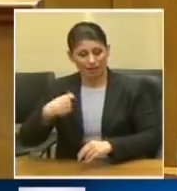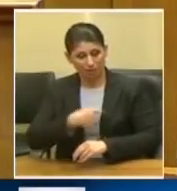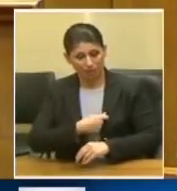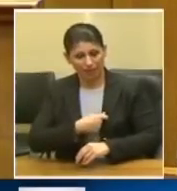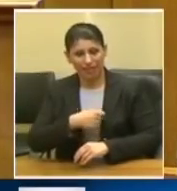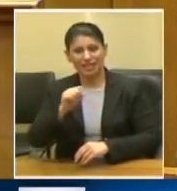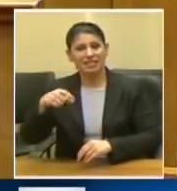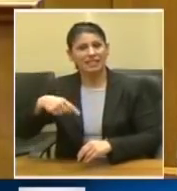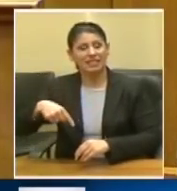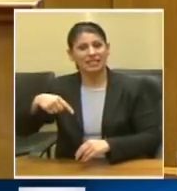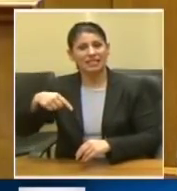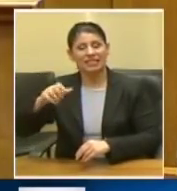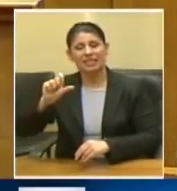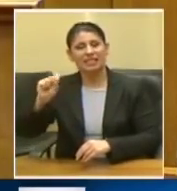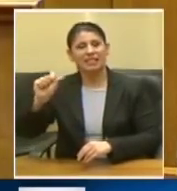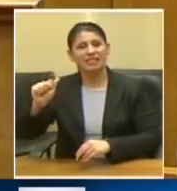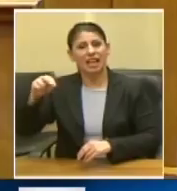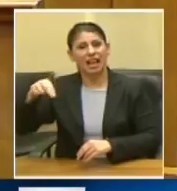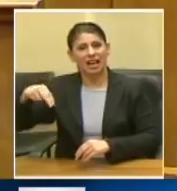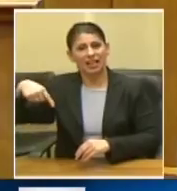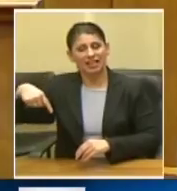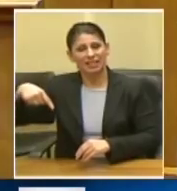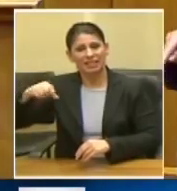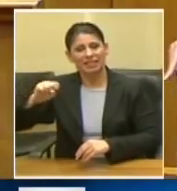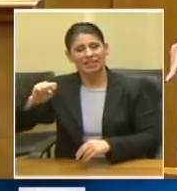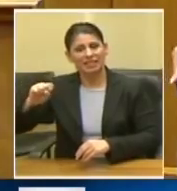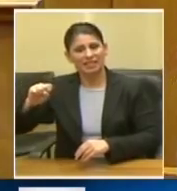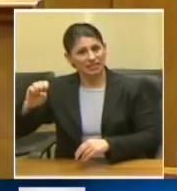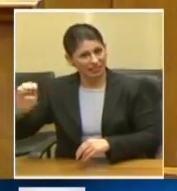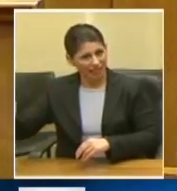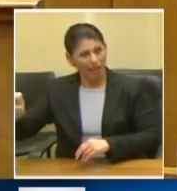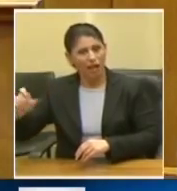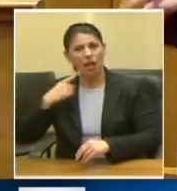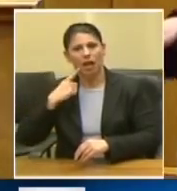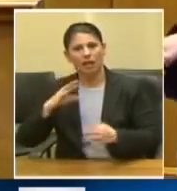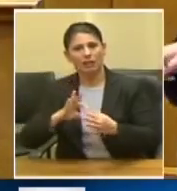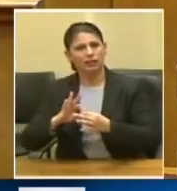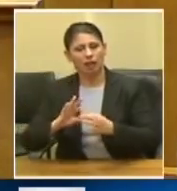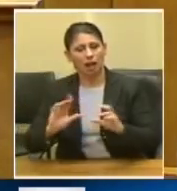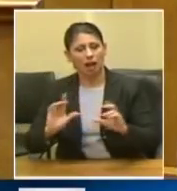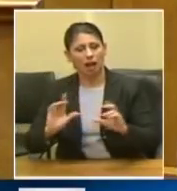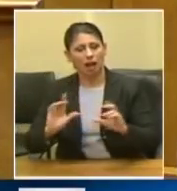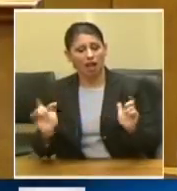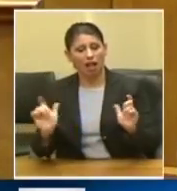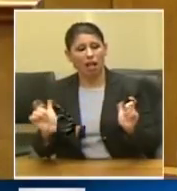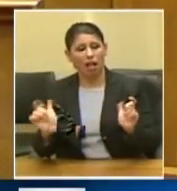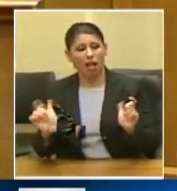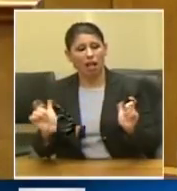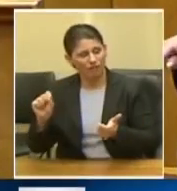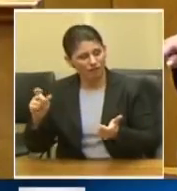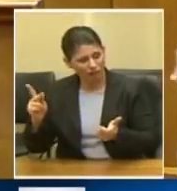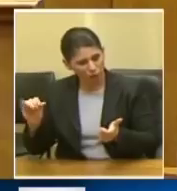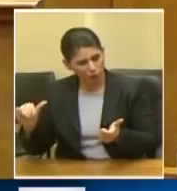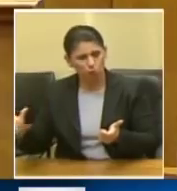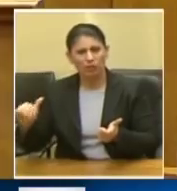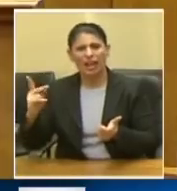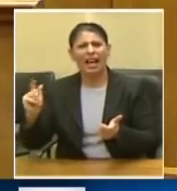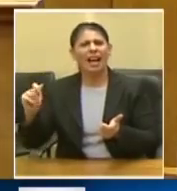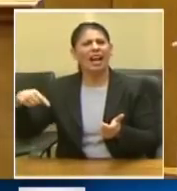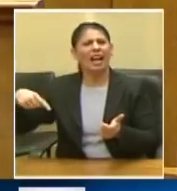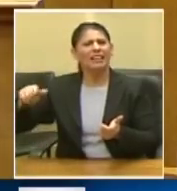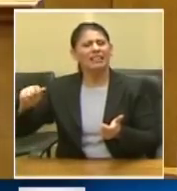νέα, γιατί ο Σάντσεθ συμμάχησε κι αυτός με τους εθνικιστές, με τους αυτονομιστές Καταλανούς, και τώρα οι Καταλανοί τον πιέζουν